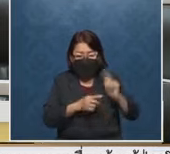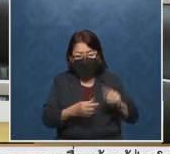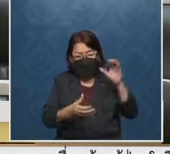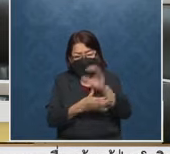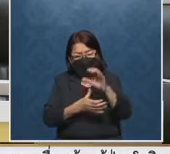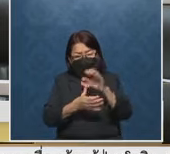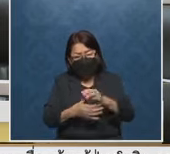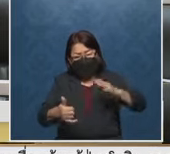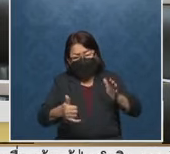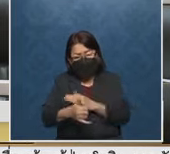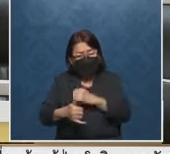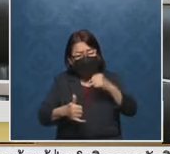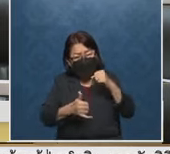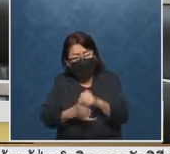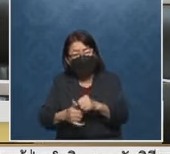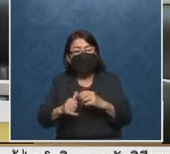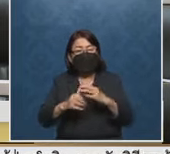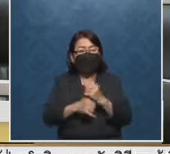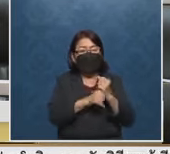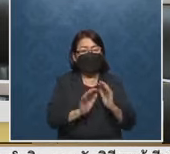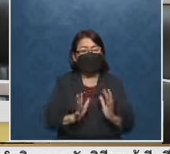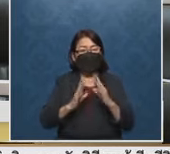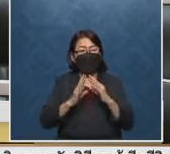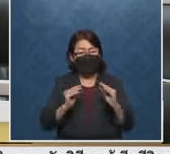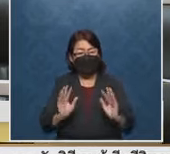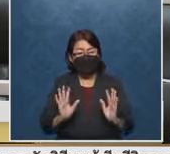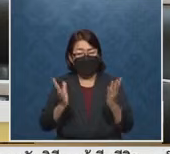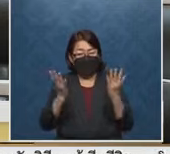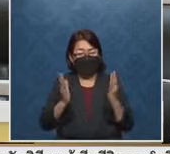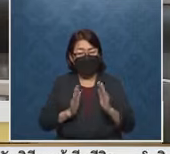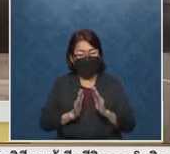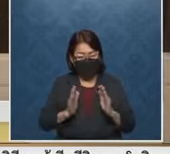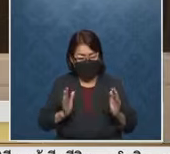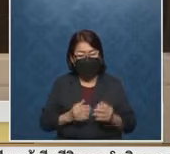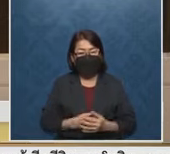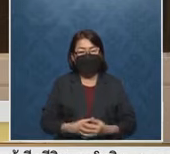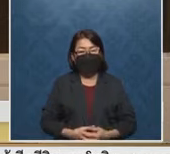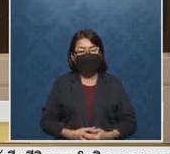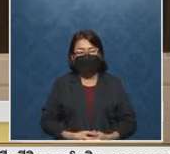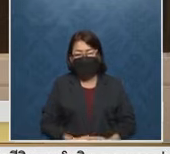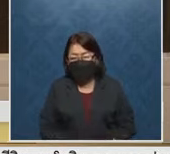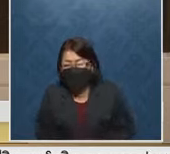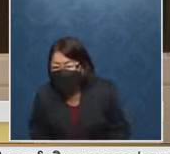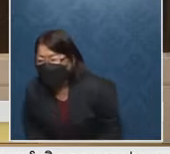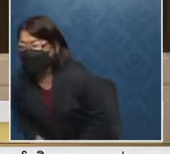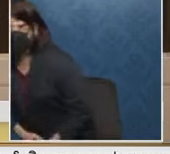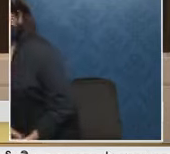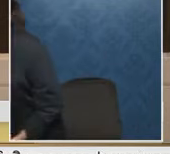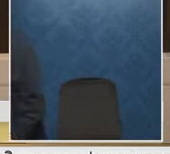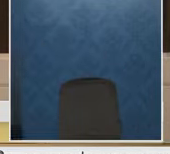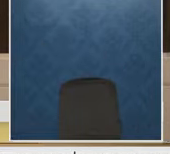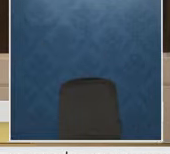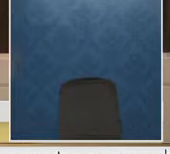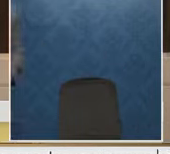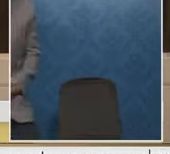ก็จะต้องสูญสิ้นไปจากประเทศไทยด้วยครับขอบคุณครับ ครับต่อไปนางสาวเป็ดดาวคุณหมอเป็ดดาวทุมีนาครับขอเชิญครับ